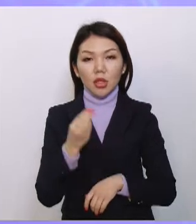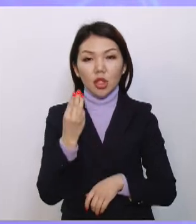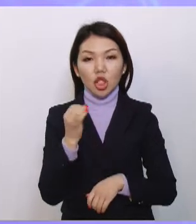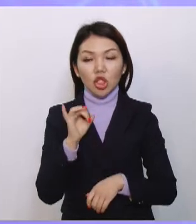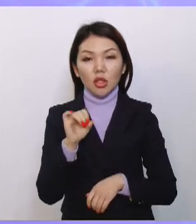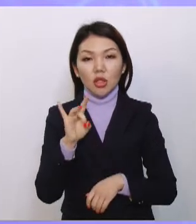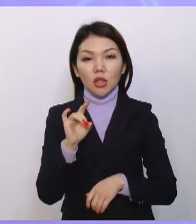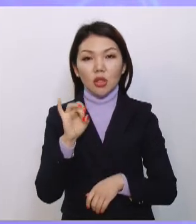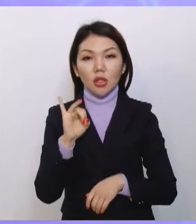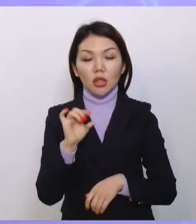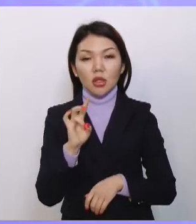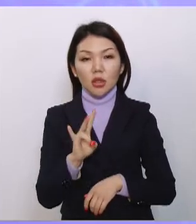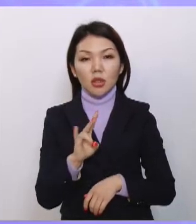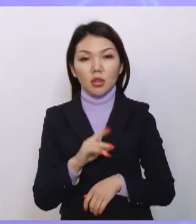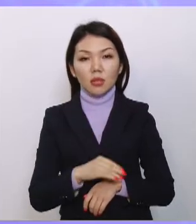жыты аңкыган,